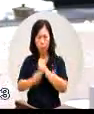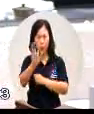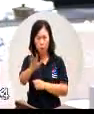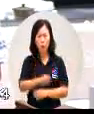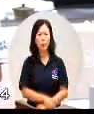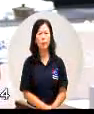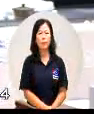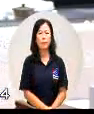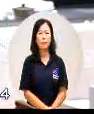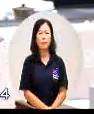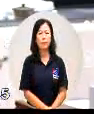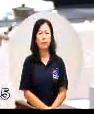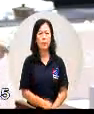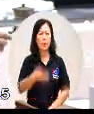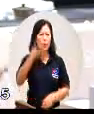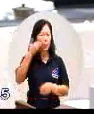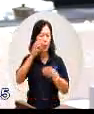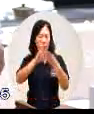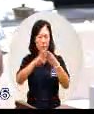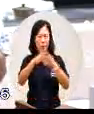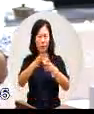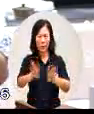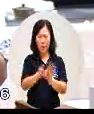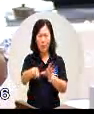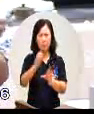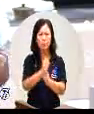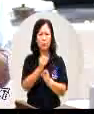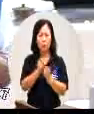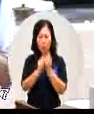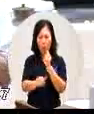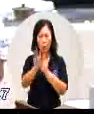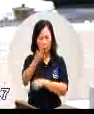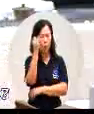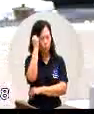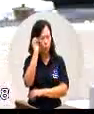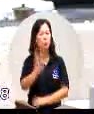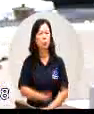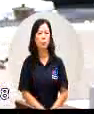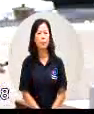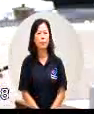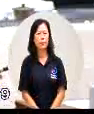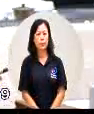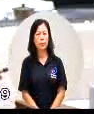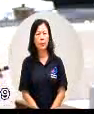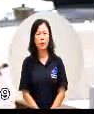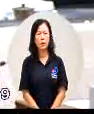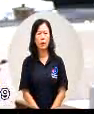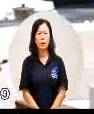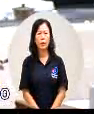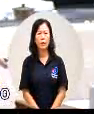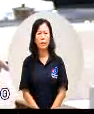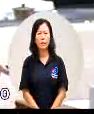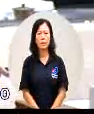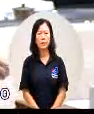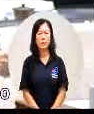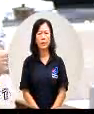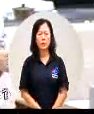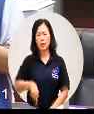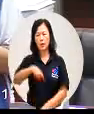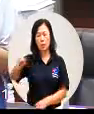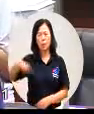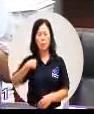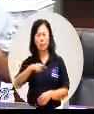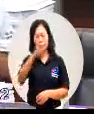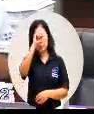区祖先那边发展这个居住的社区的人士哈。那我们都希望